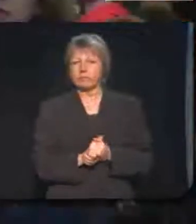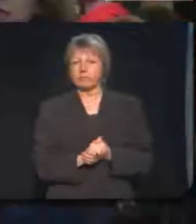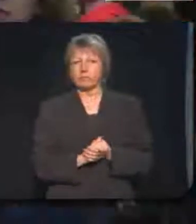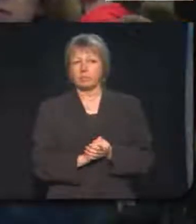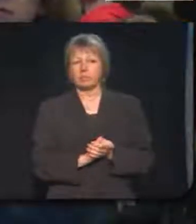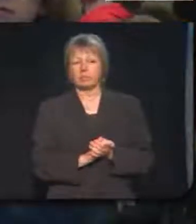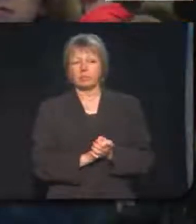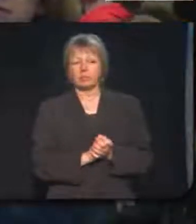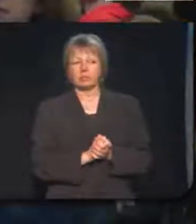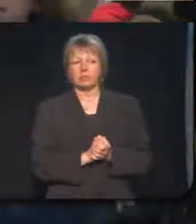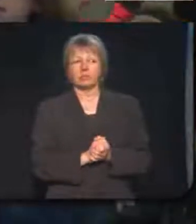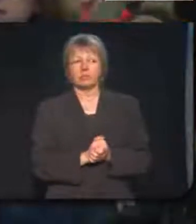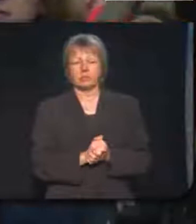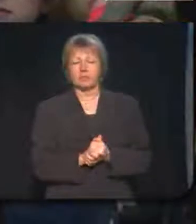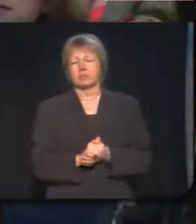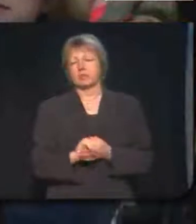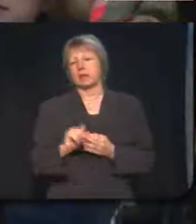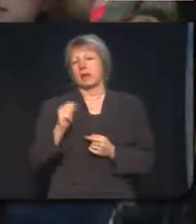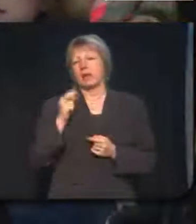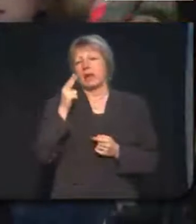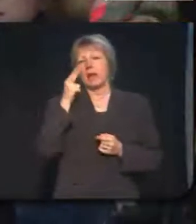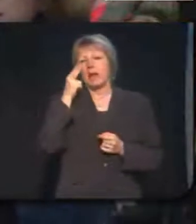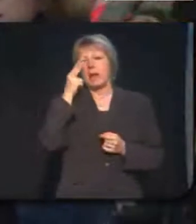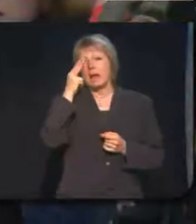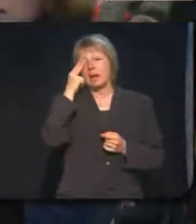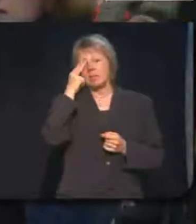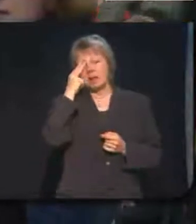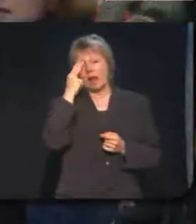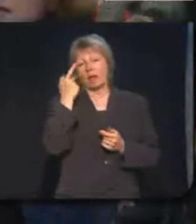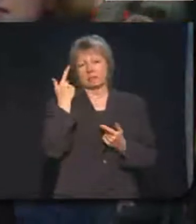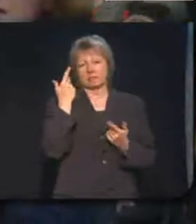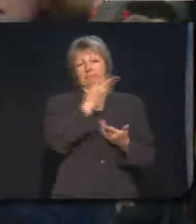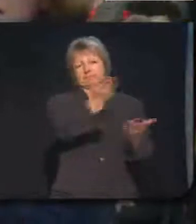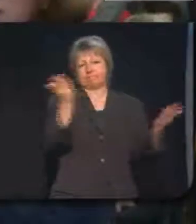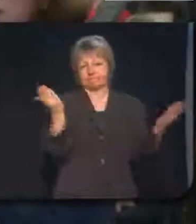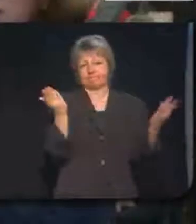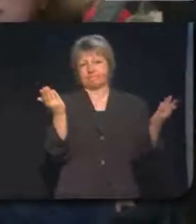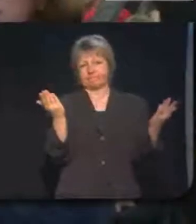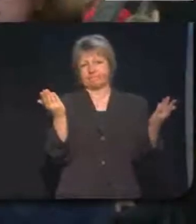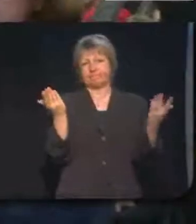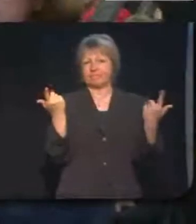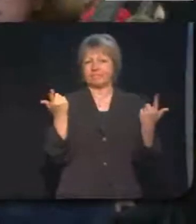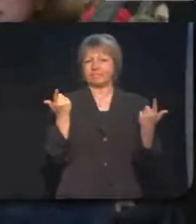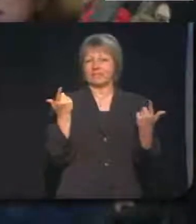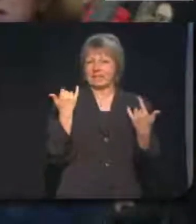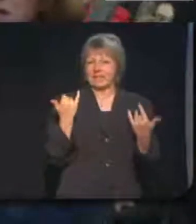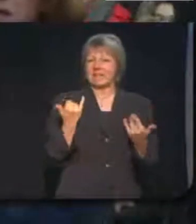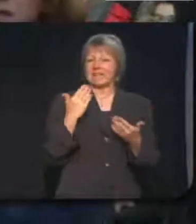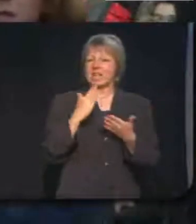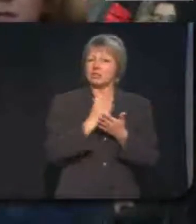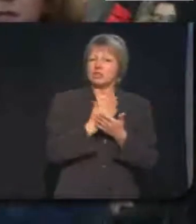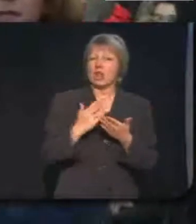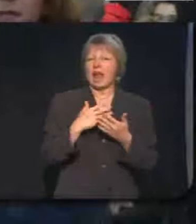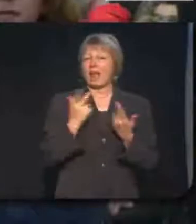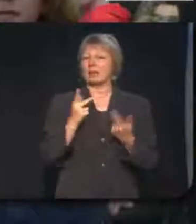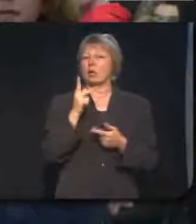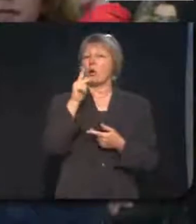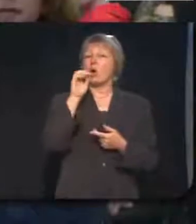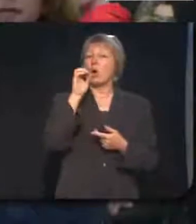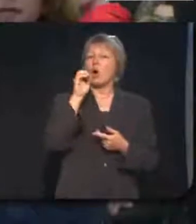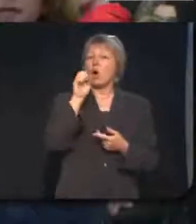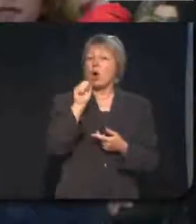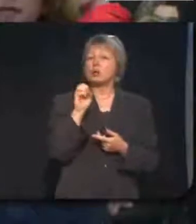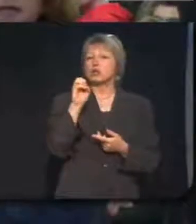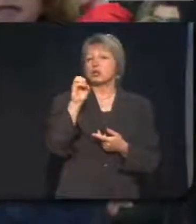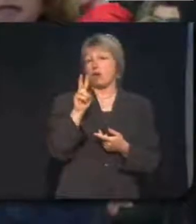altstadtpirat wir sind jetzt an einem Moment wo die Krügen waren bei der Entscheidung sind sie für den Kosovo Krieg ja oder nein eine Scheidung die die Grüne Partei